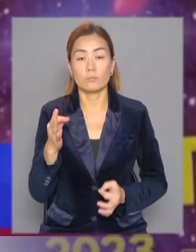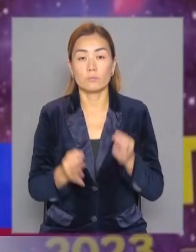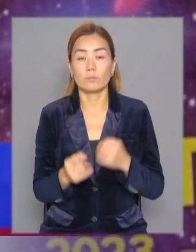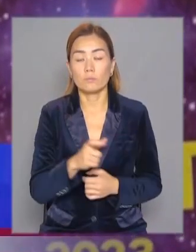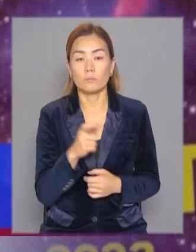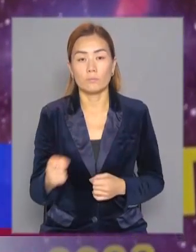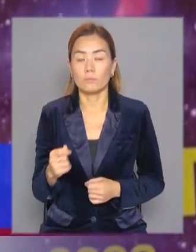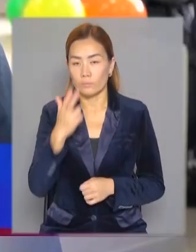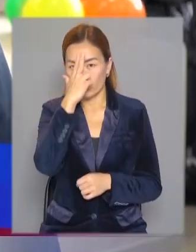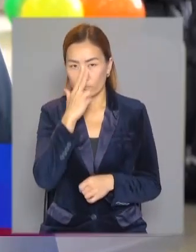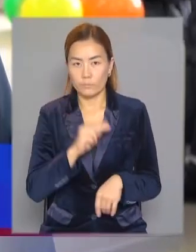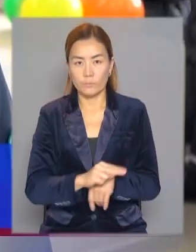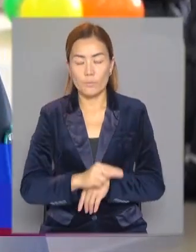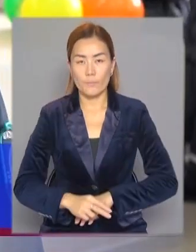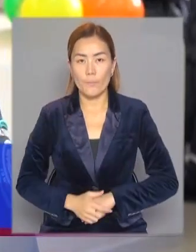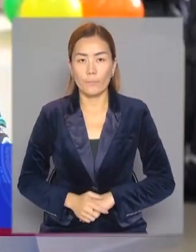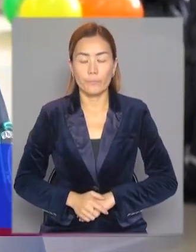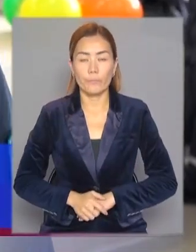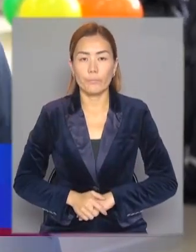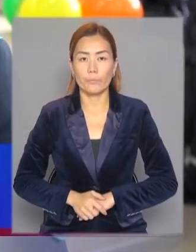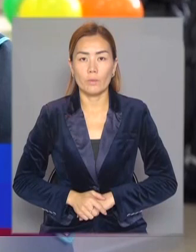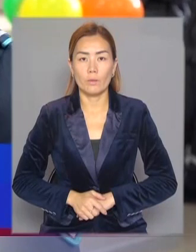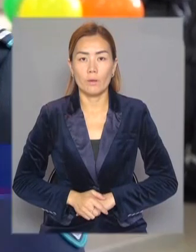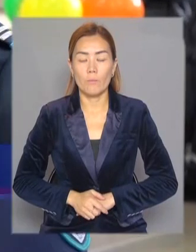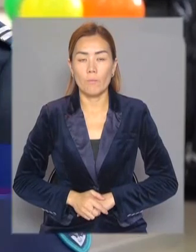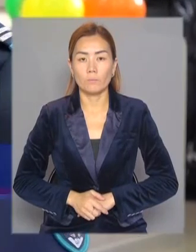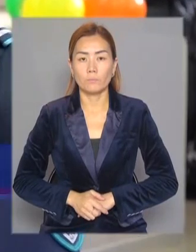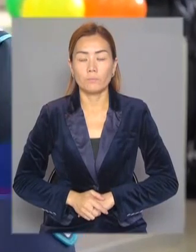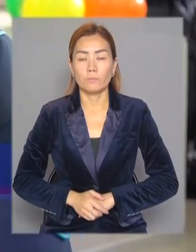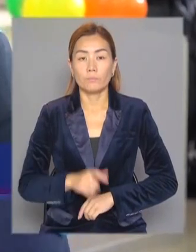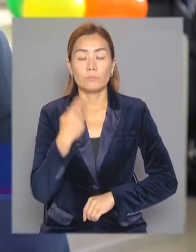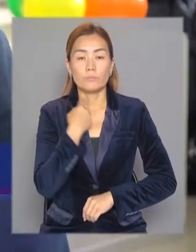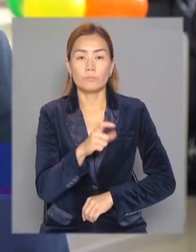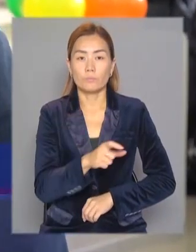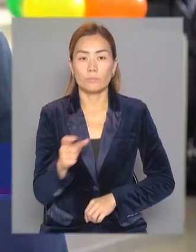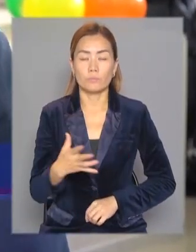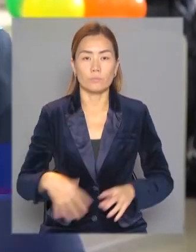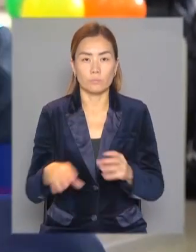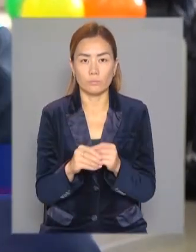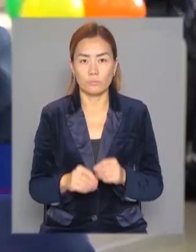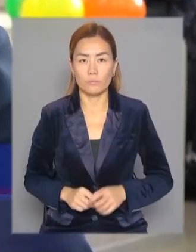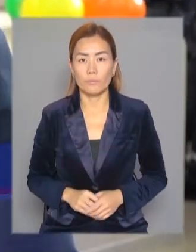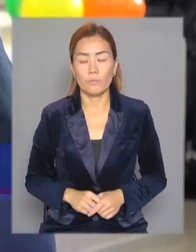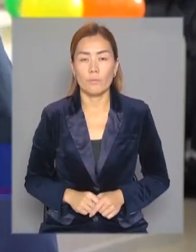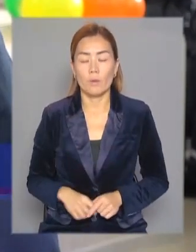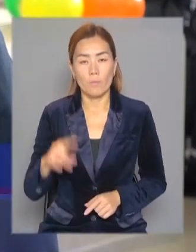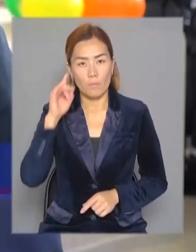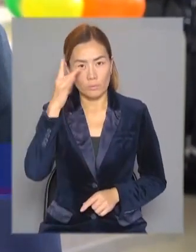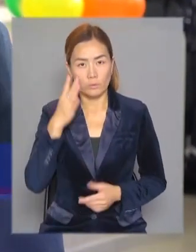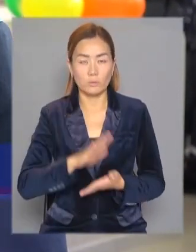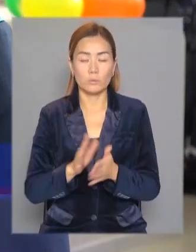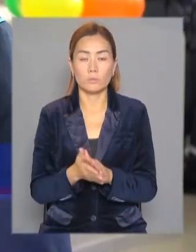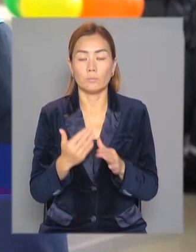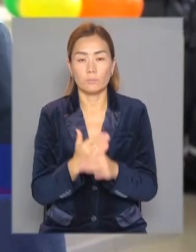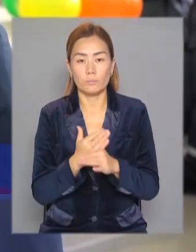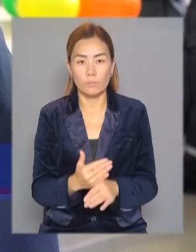сотталғандарды әлеуметтік бейімдеу. Бұл мекемедегі сотталған азаматшылардың жаңағыдай психологиялық жағынан